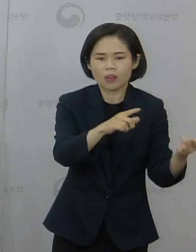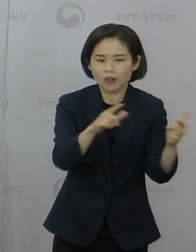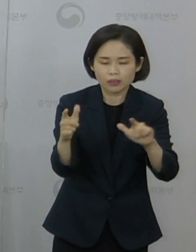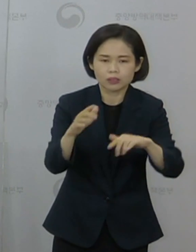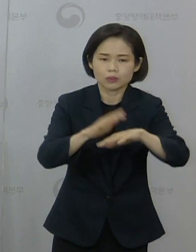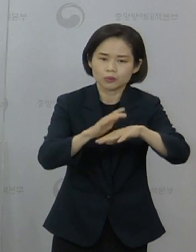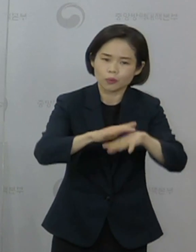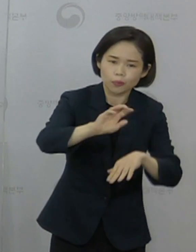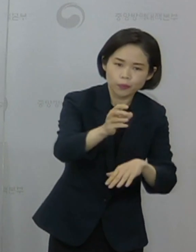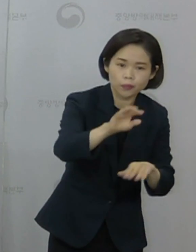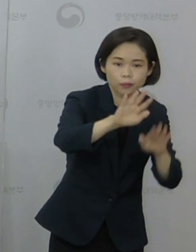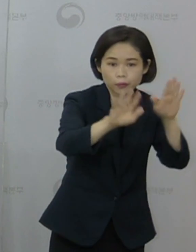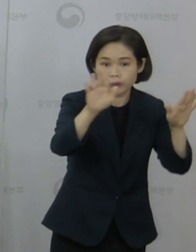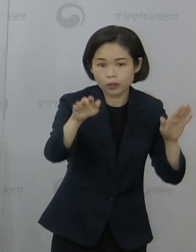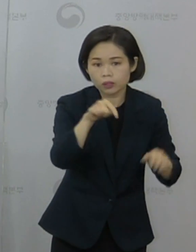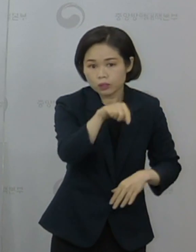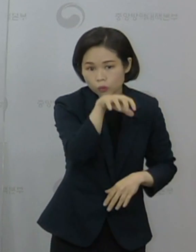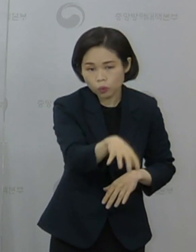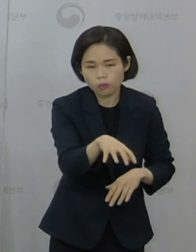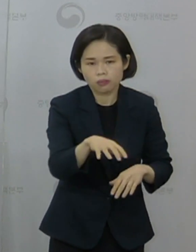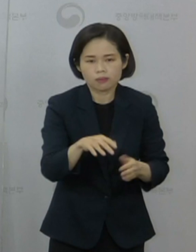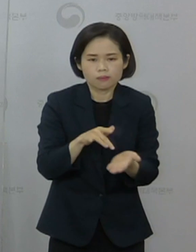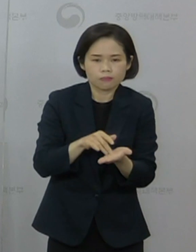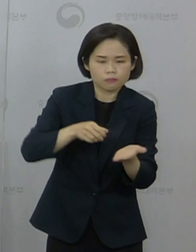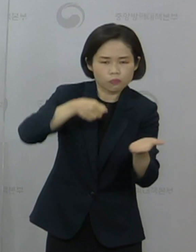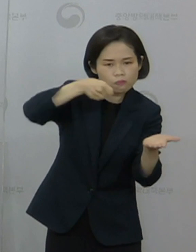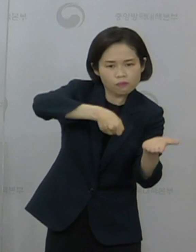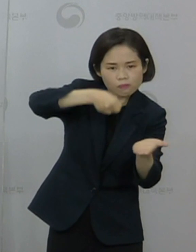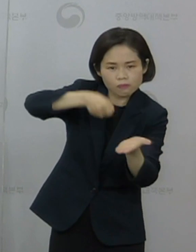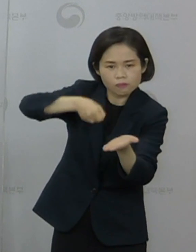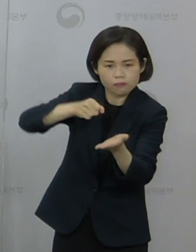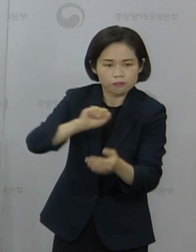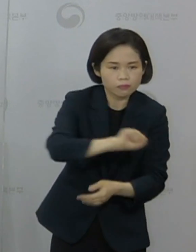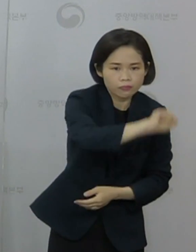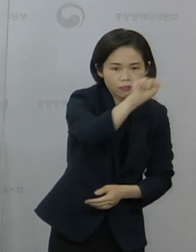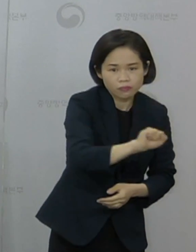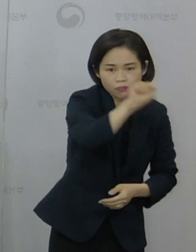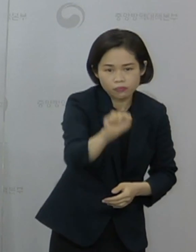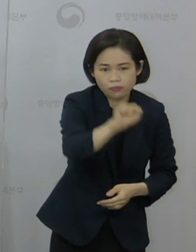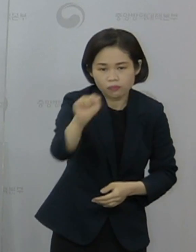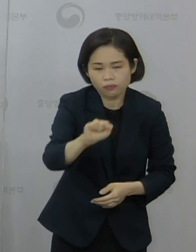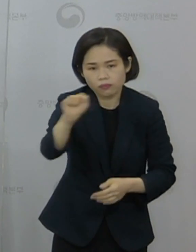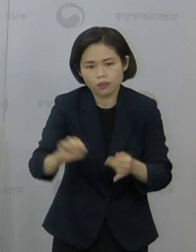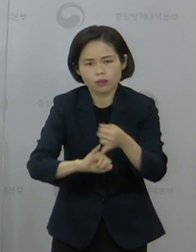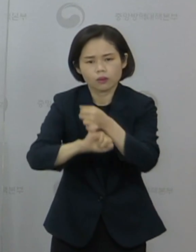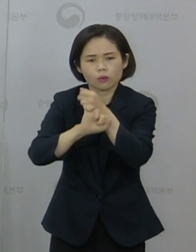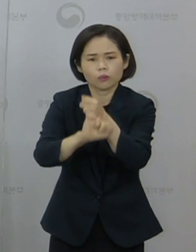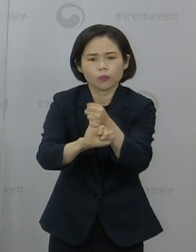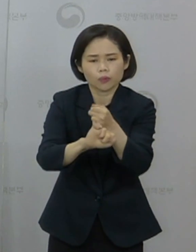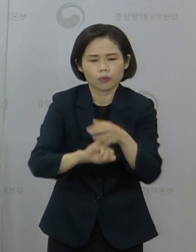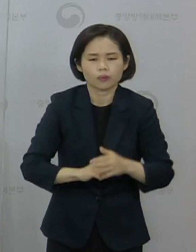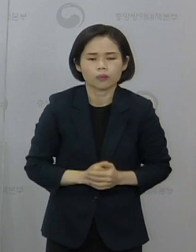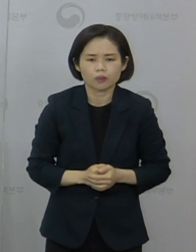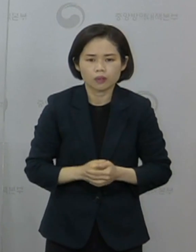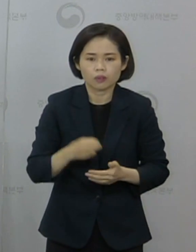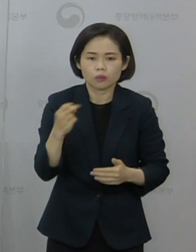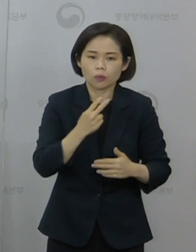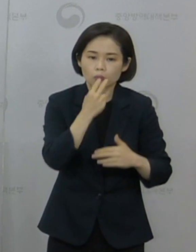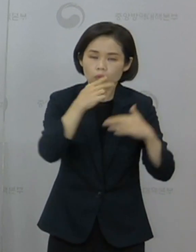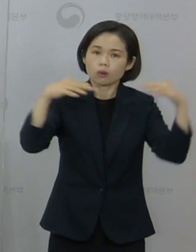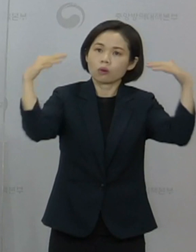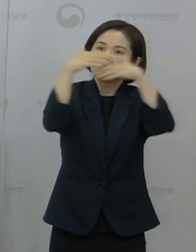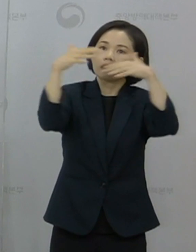손이 많이 닿는 곳에 대선을 주기적으로 표면을 닦아 주는 소독을 실시 해 주시기를 바라고 또한 환기가 매우